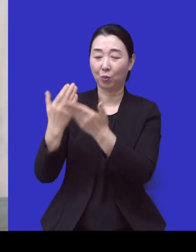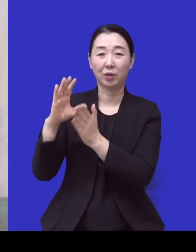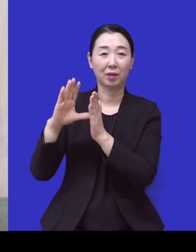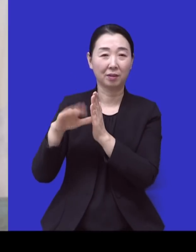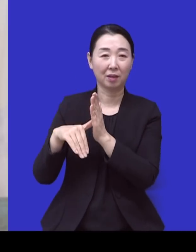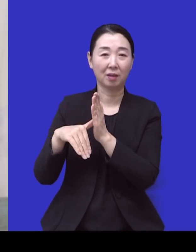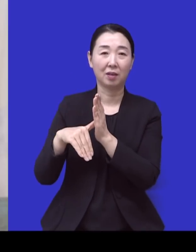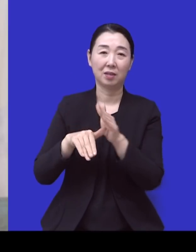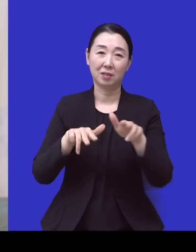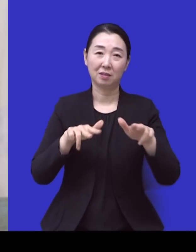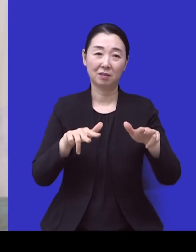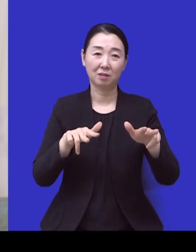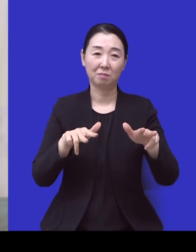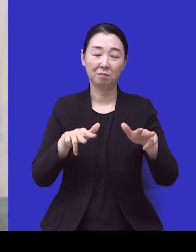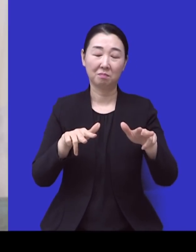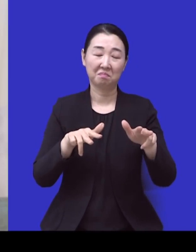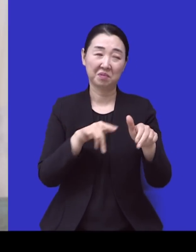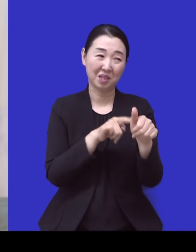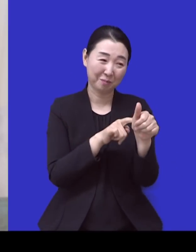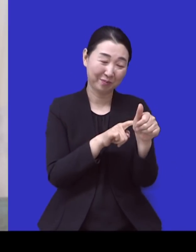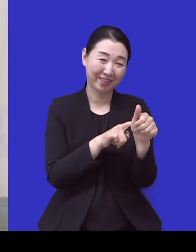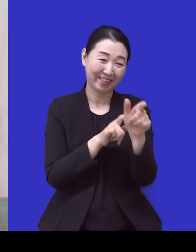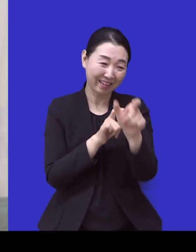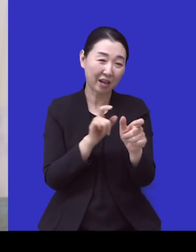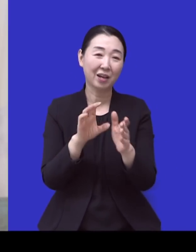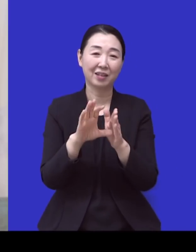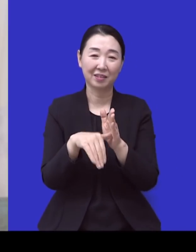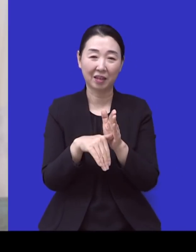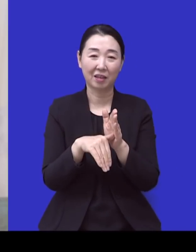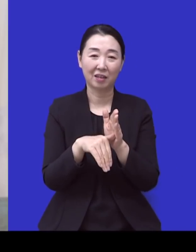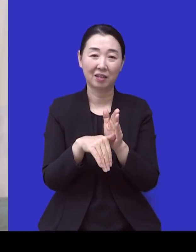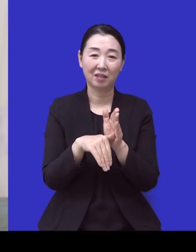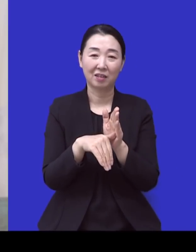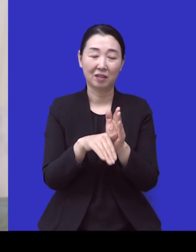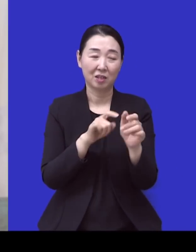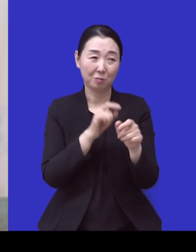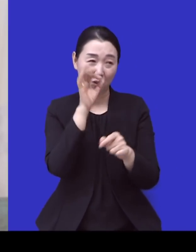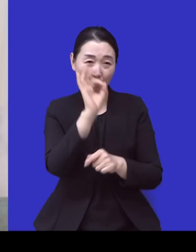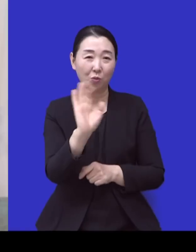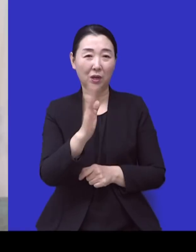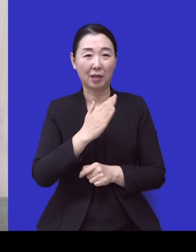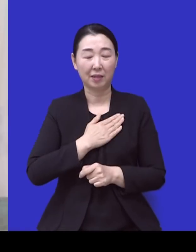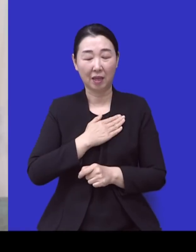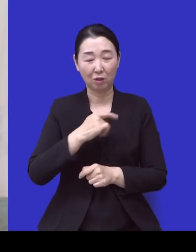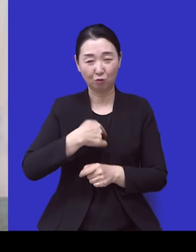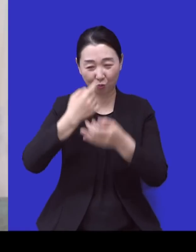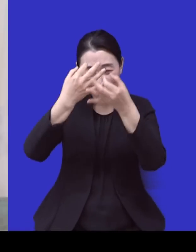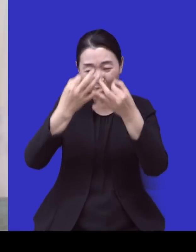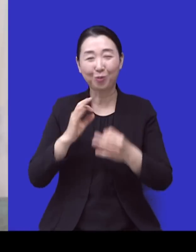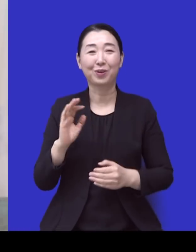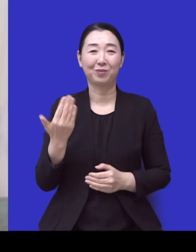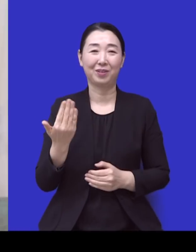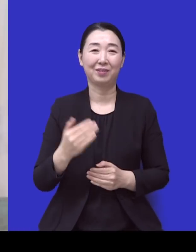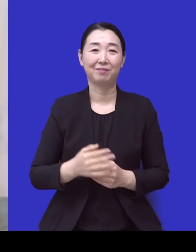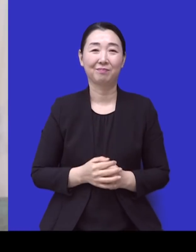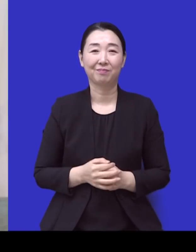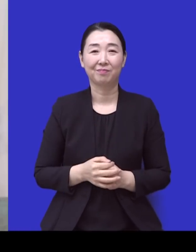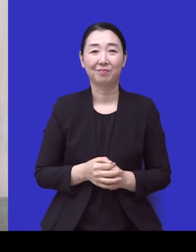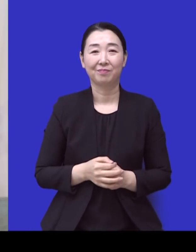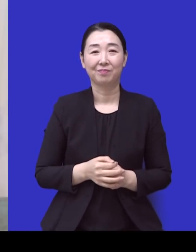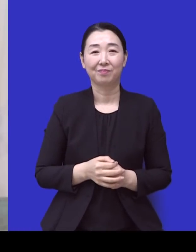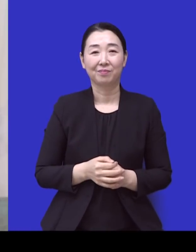되면서 이제는 그분이 댓글을 다실 때 그분을 보는 게 아니라 제 자신을 보게 되더라고요.